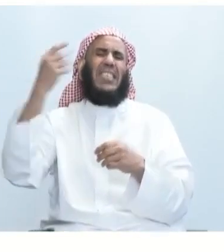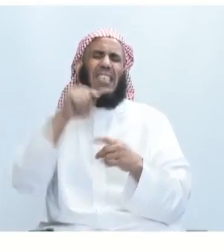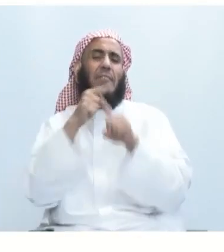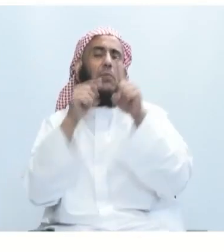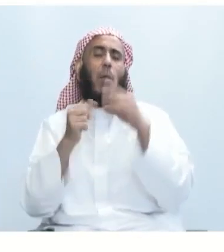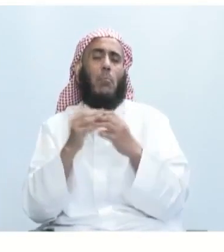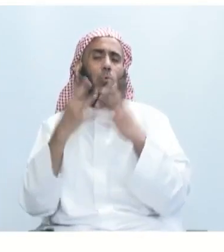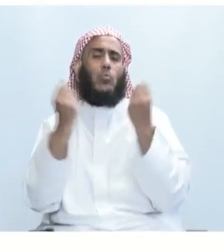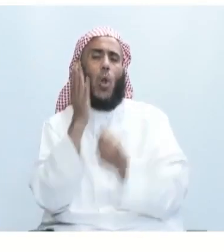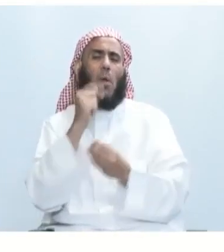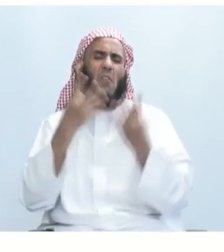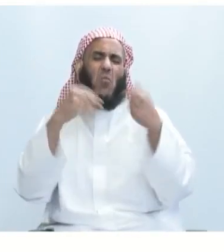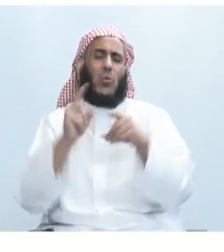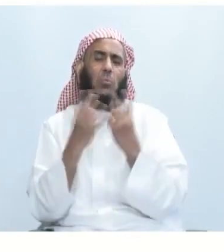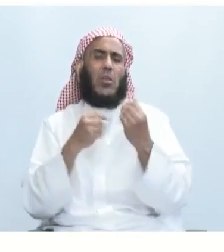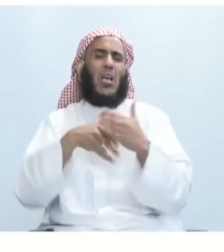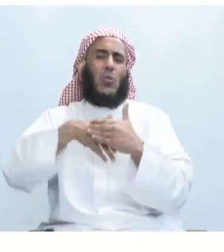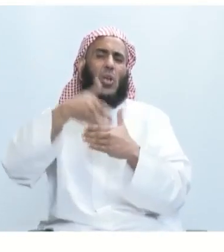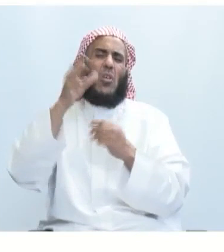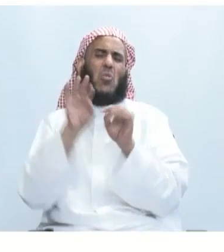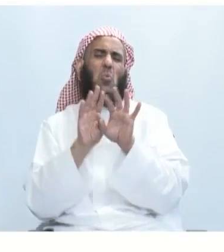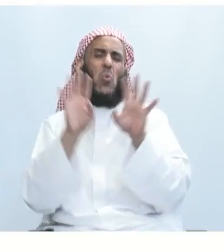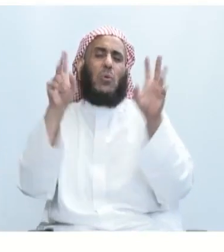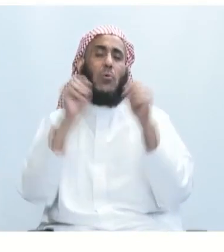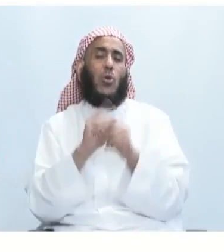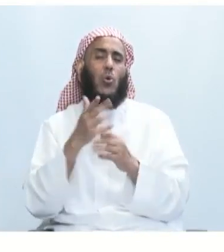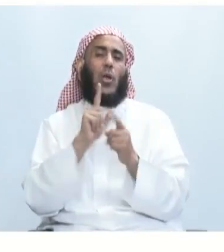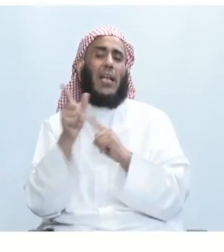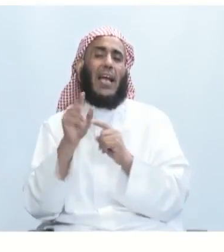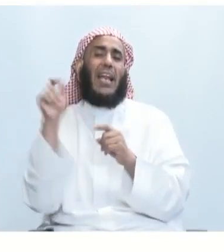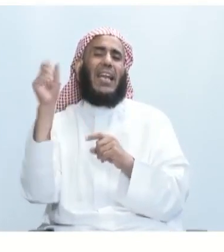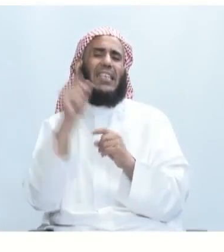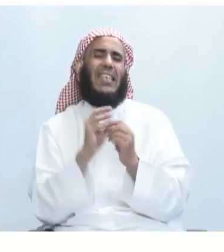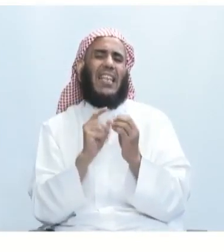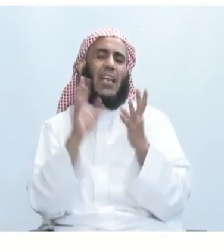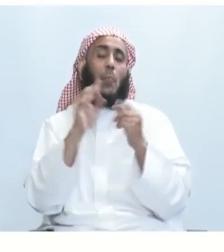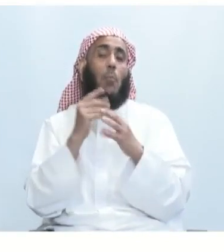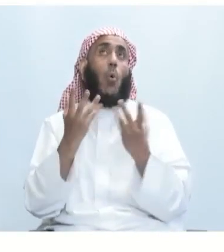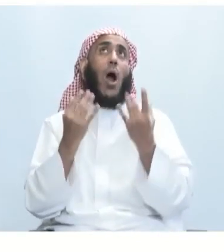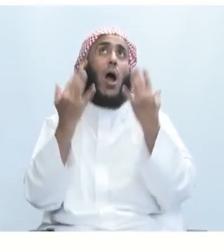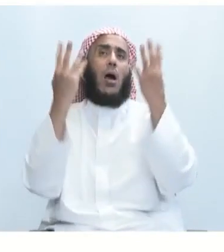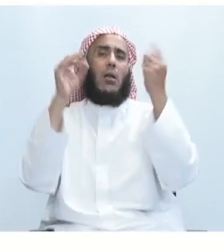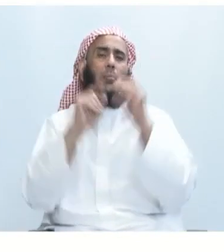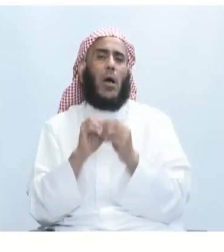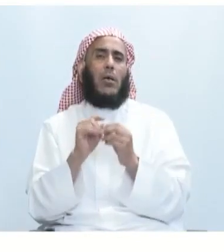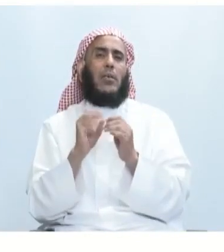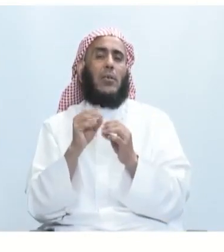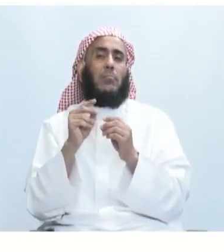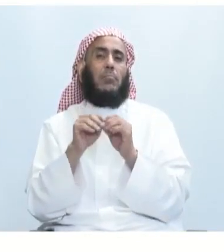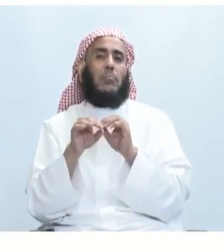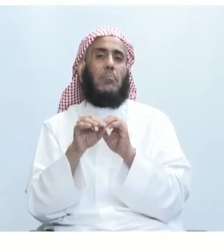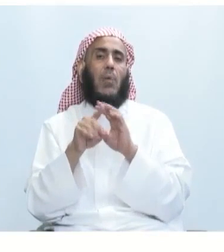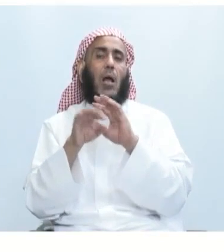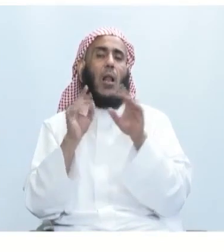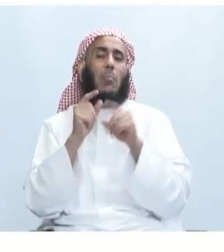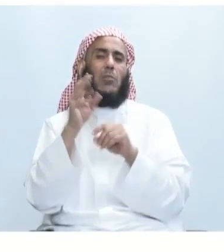الماء الذي يفقده النبات يخرج عن طريق الثغور ولذلك يطلق عليه النتح الثغري اما بخار الماء الذي يتسر من خلال بشره